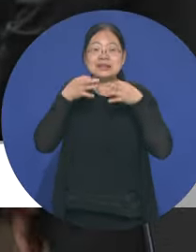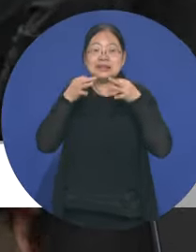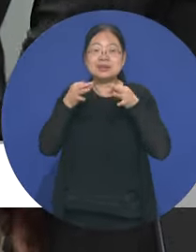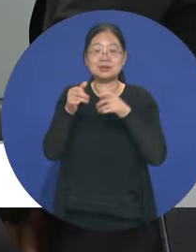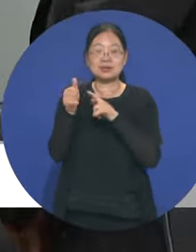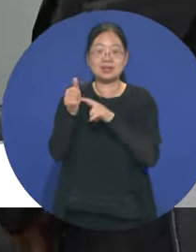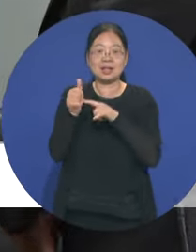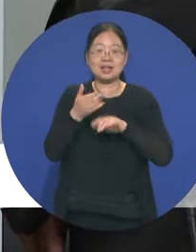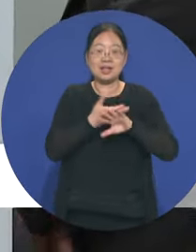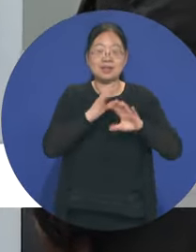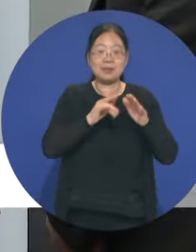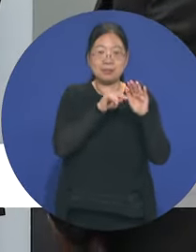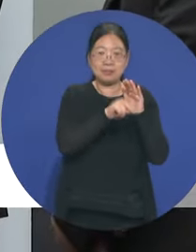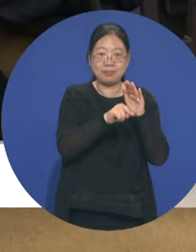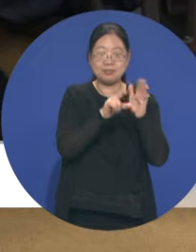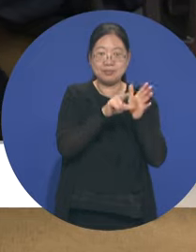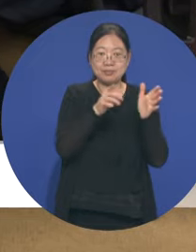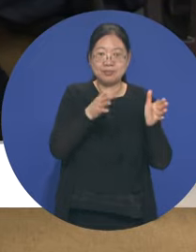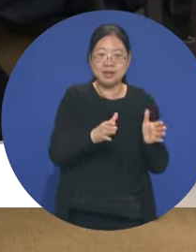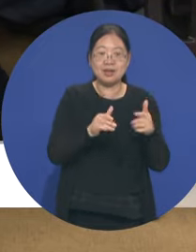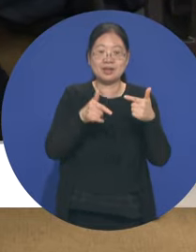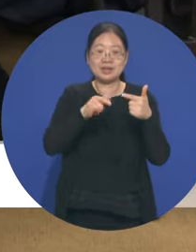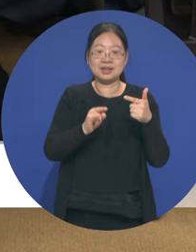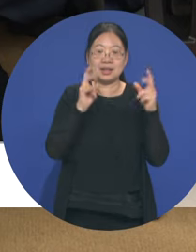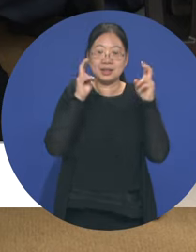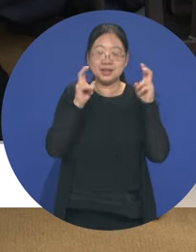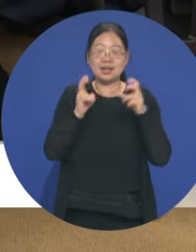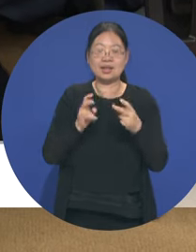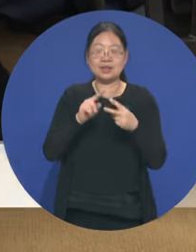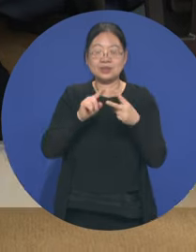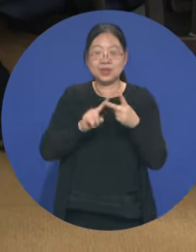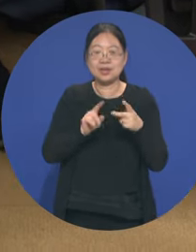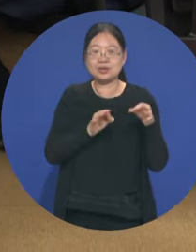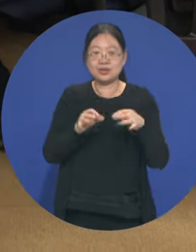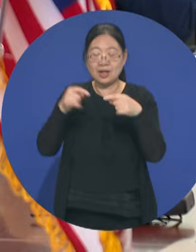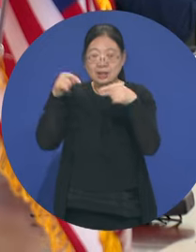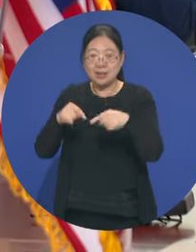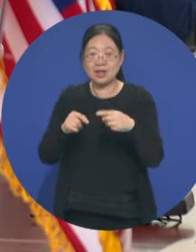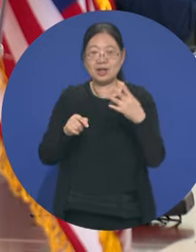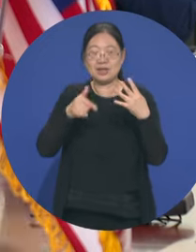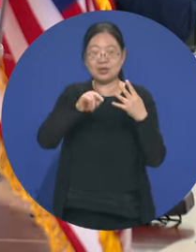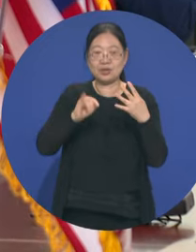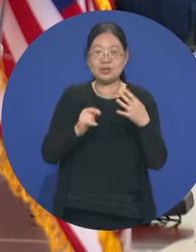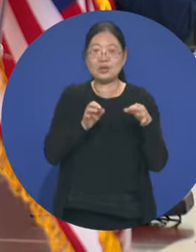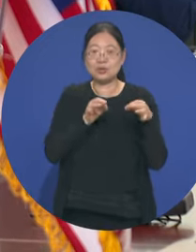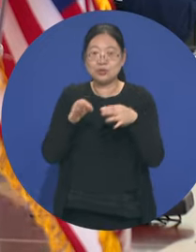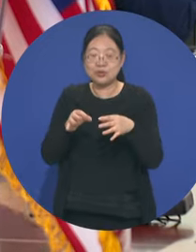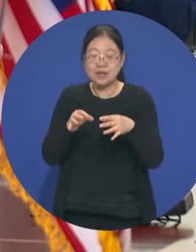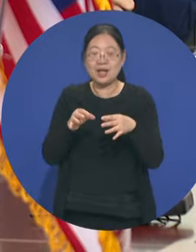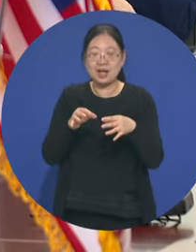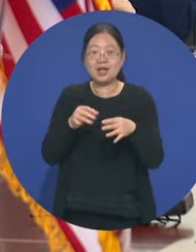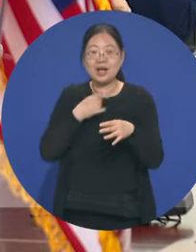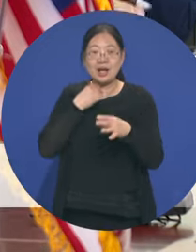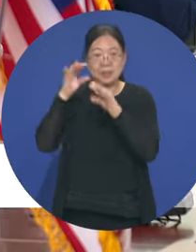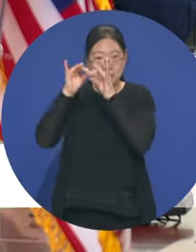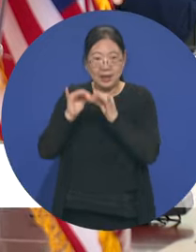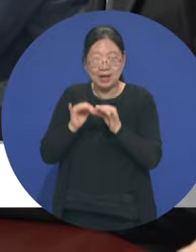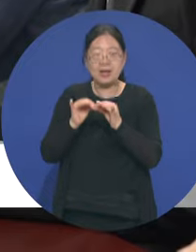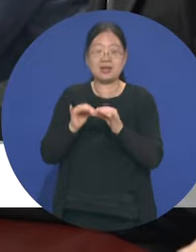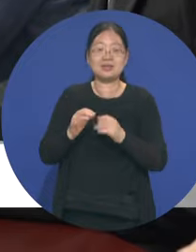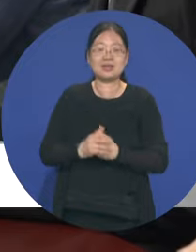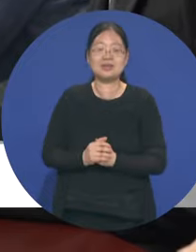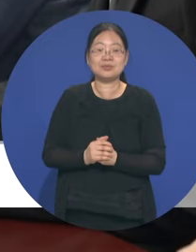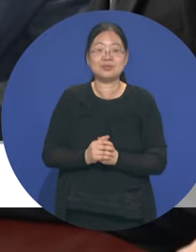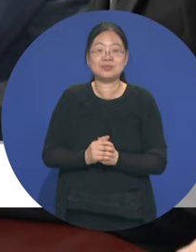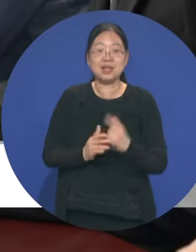김동연 경기도지사는 해외 방문 기간 동안 6개의 기업과 2건의 투자 협약과 4건의 투자 의향 확인을 맺었습니다. 해외 투자